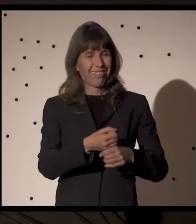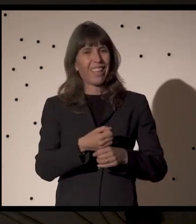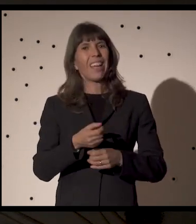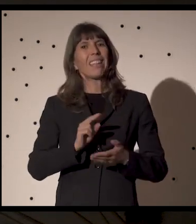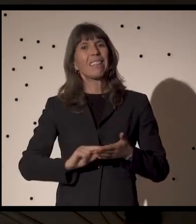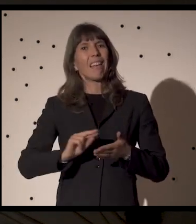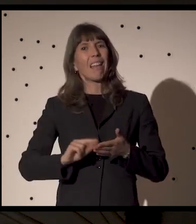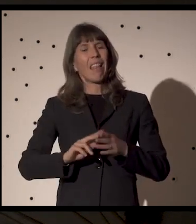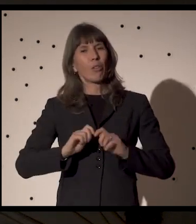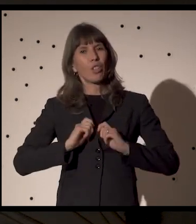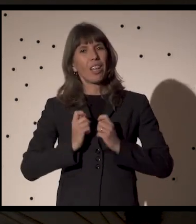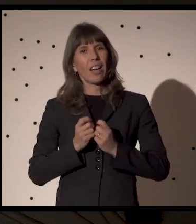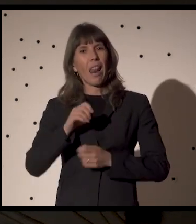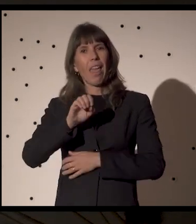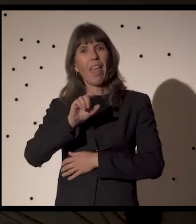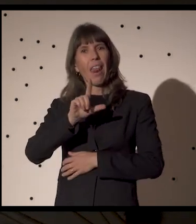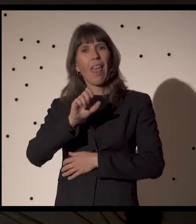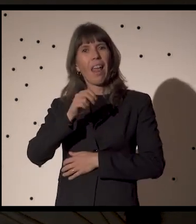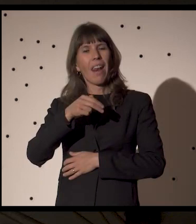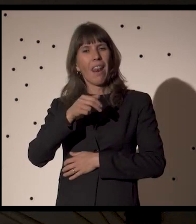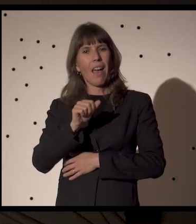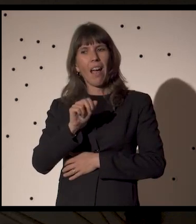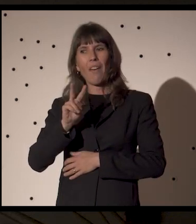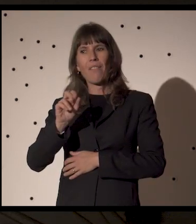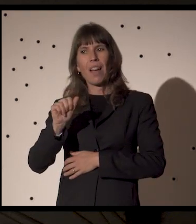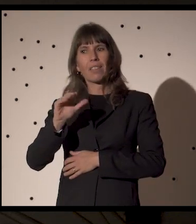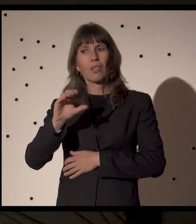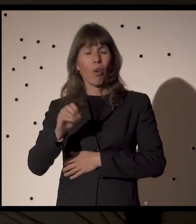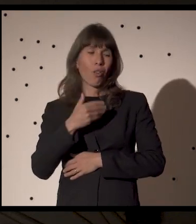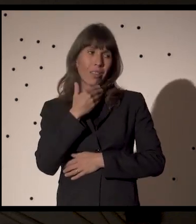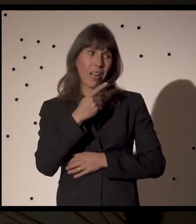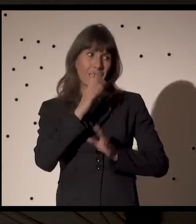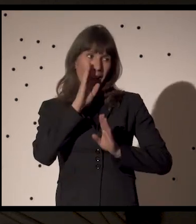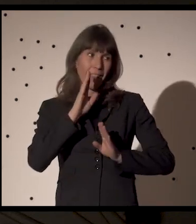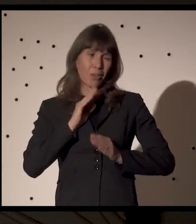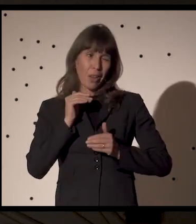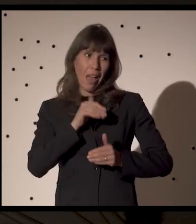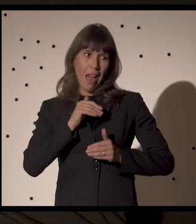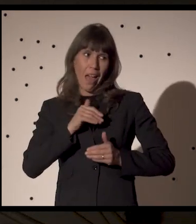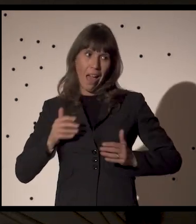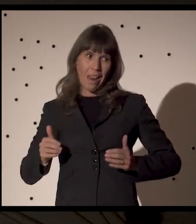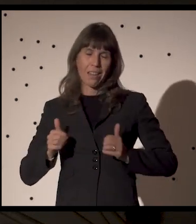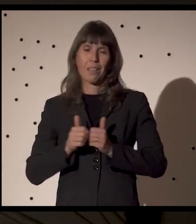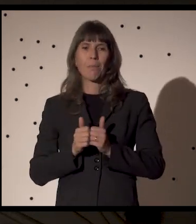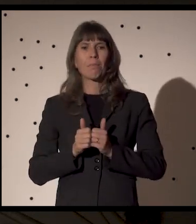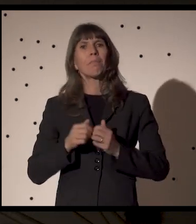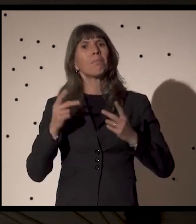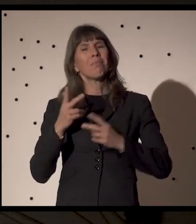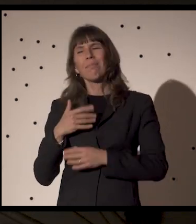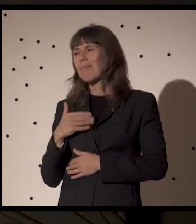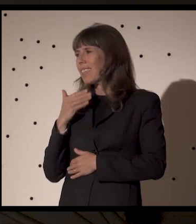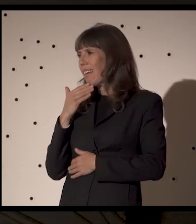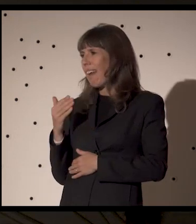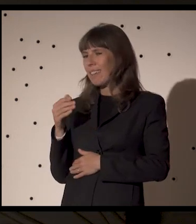Vasco che anche la ringrazio per l'attenzione con la quale ci segue ci ha seguito in questi anni Grazie Salvatore e buongiorno a tutti